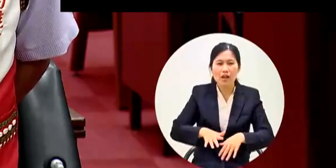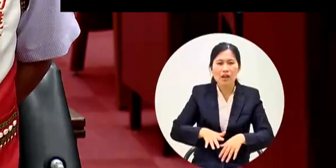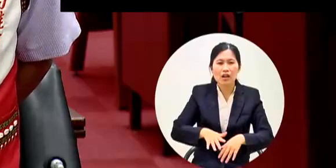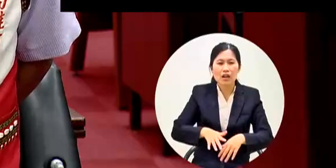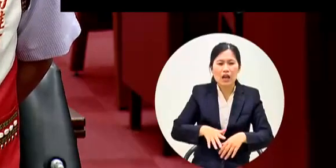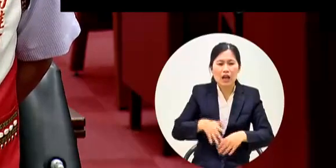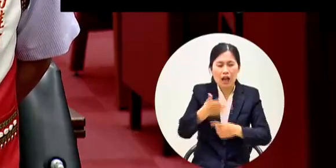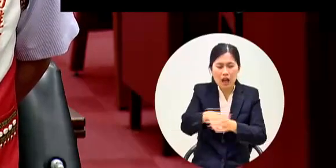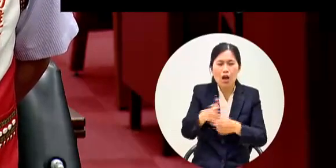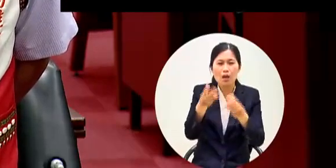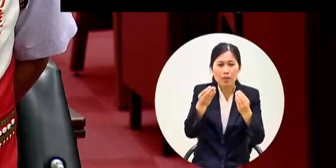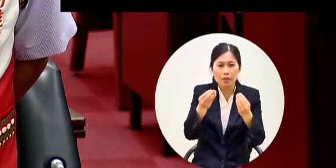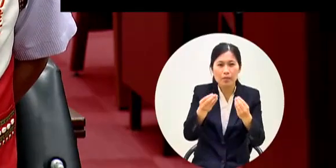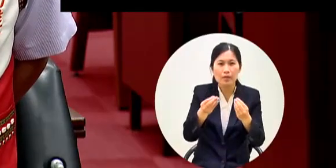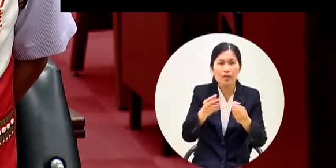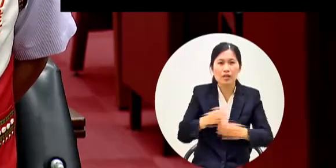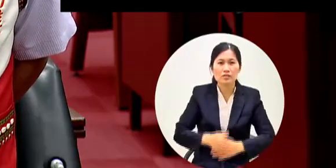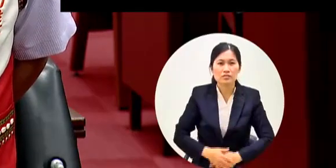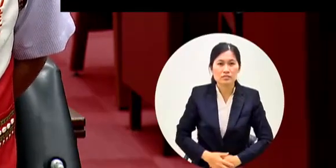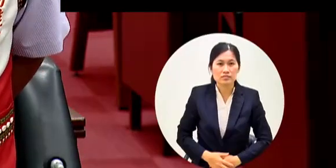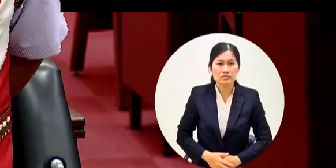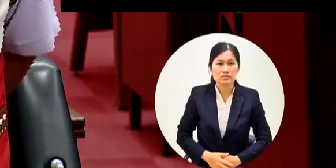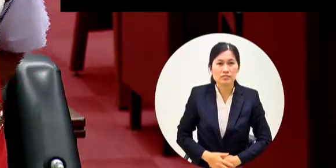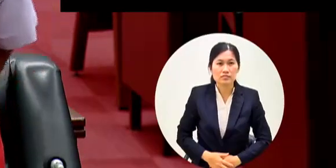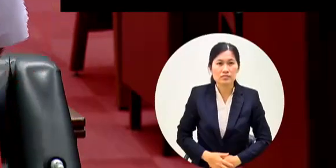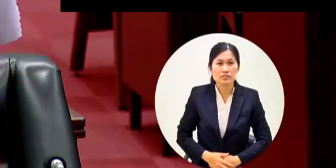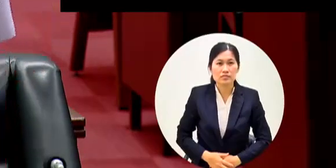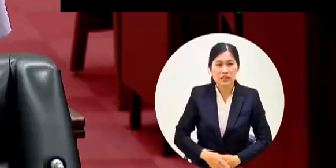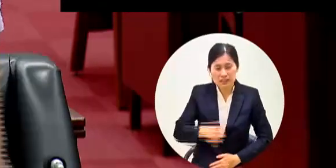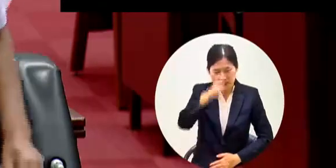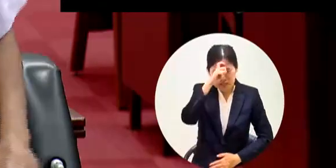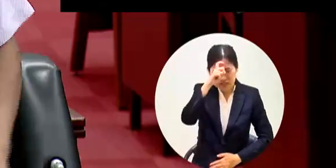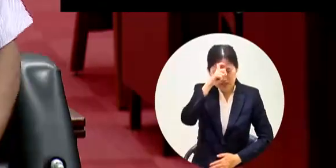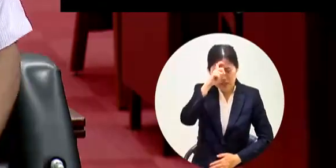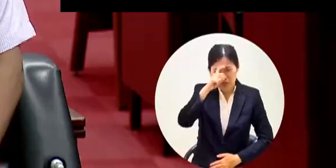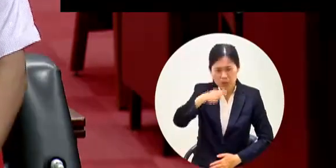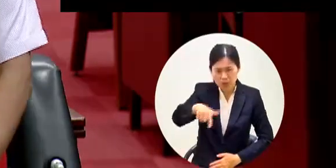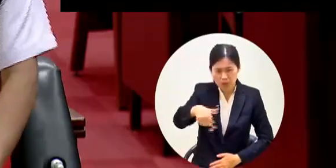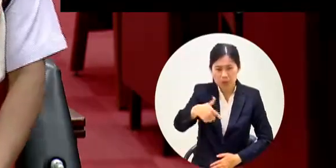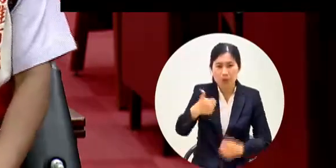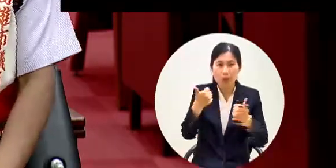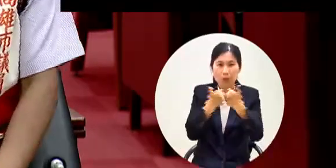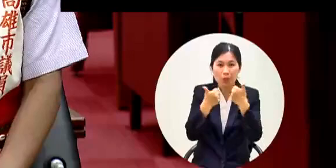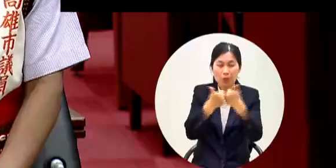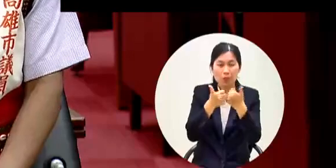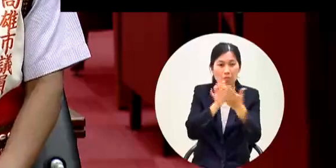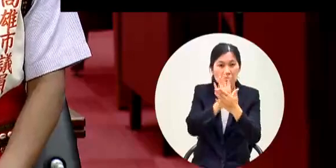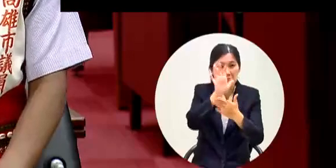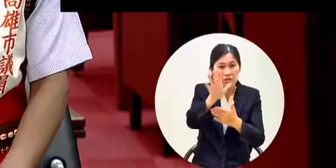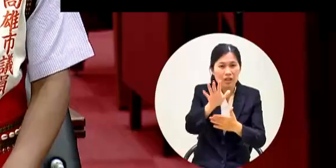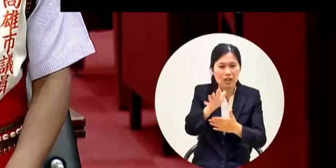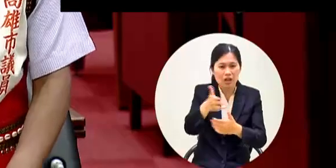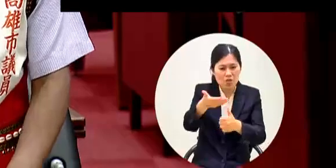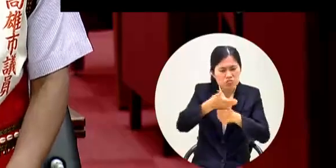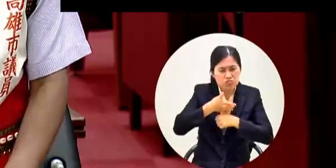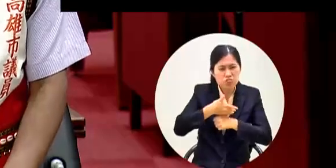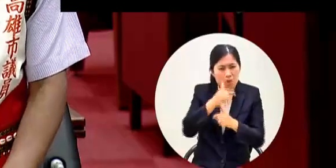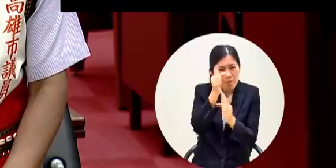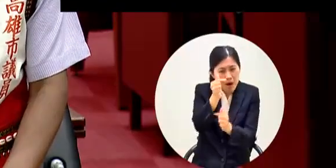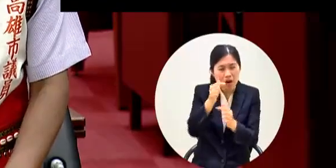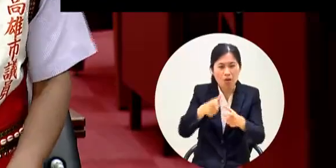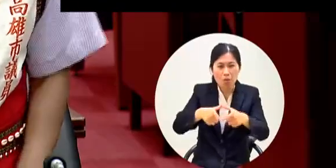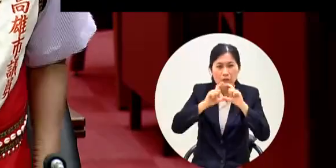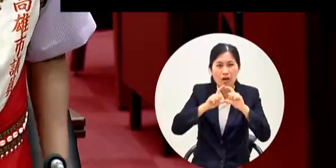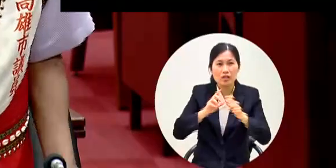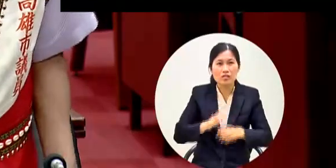洞6、洞2，下了2天的梅雨，摧毁了11栋。还好区公所的应变中